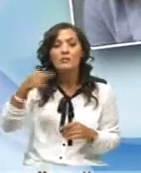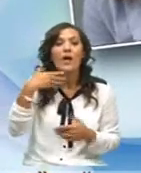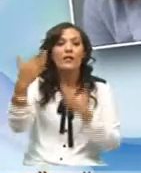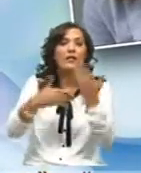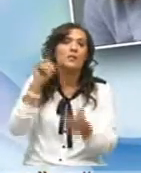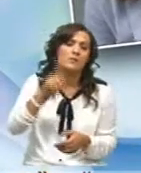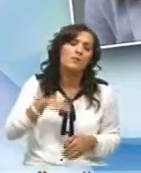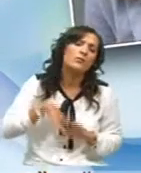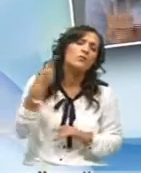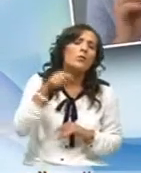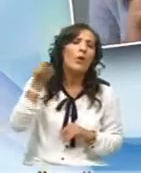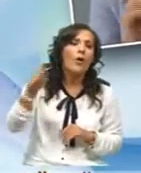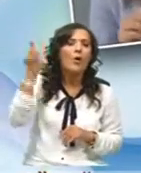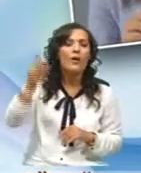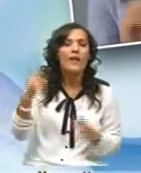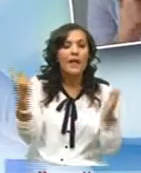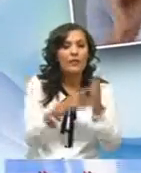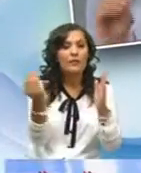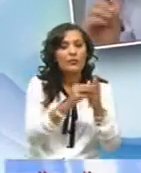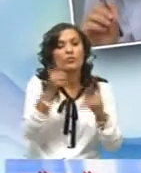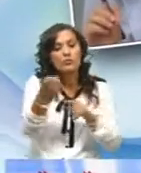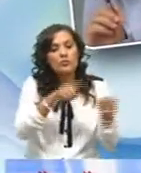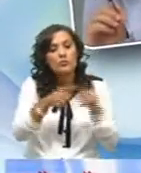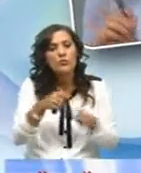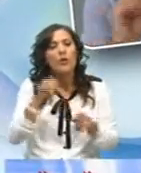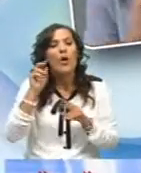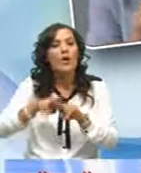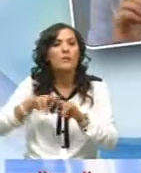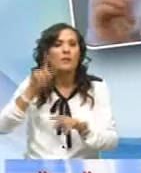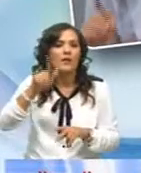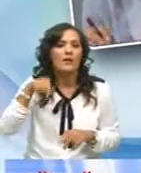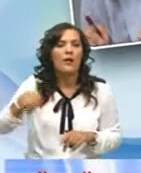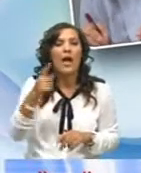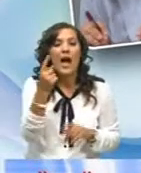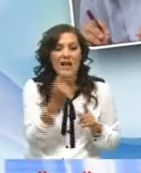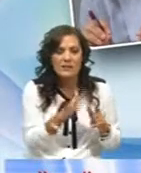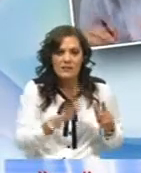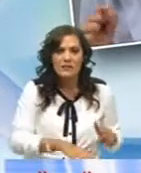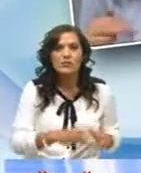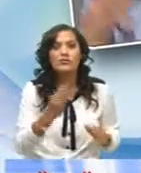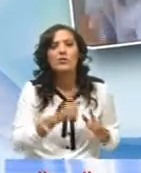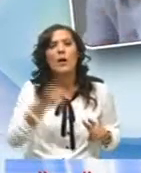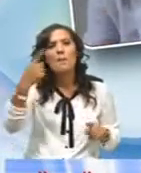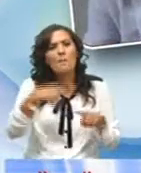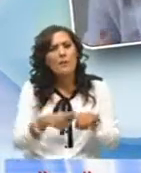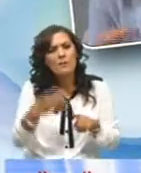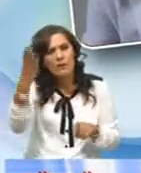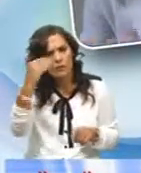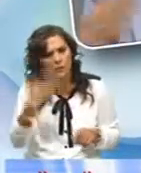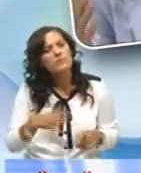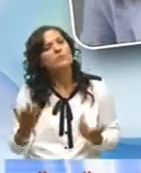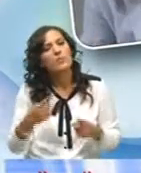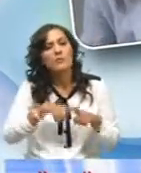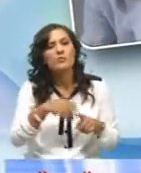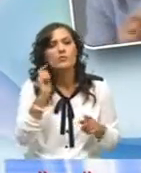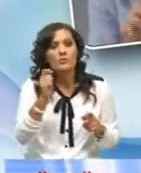gerekiyor ve ondan sonra da ona Hedef koyarken şunlar öğretilmesi gerekir Azdan çoğa matematik öğrenmek